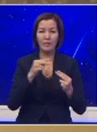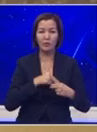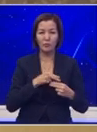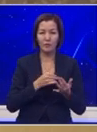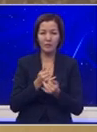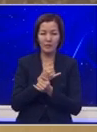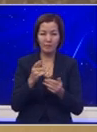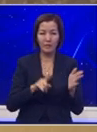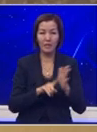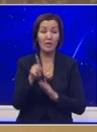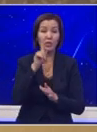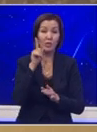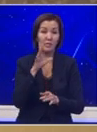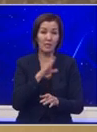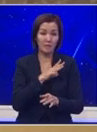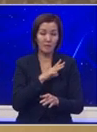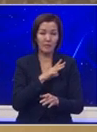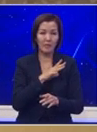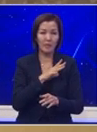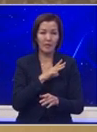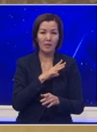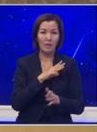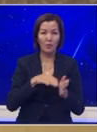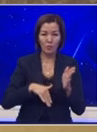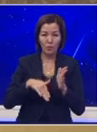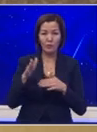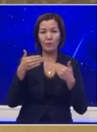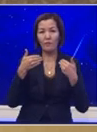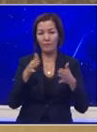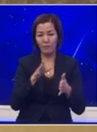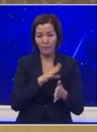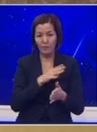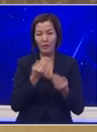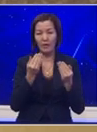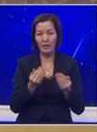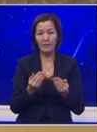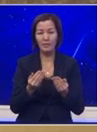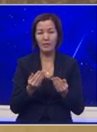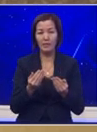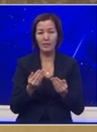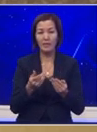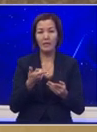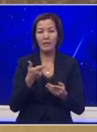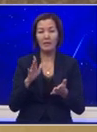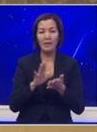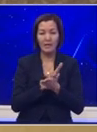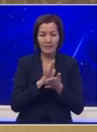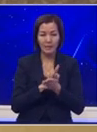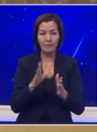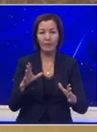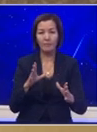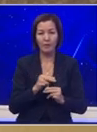тұтамыз. Осы жерден қанаттанып өстік. Әлі де сол осы газеттің отын